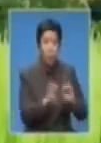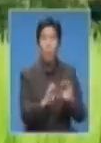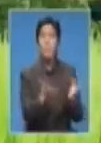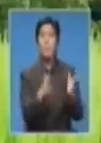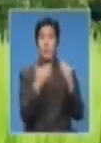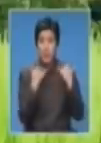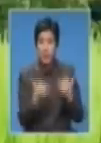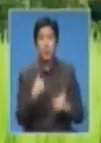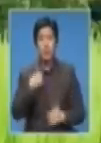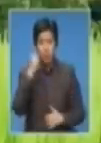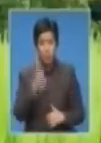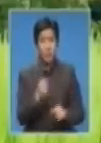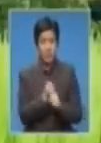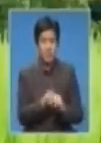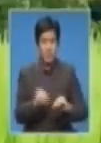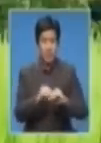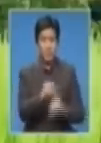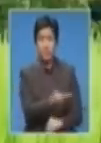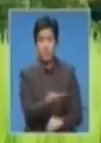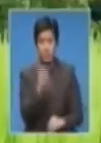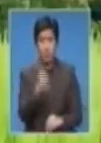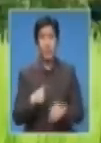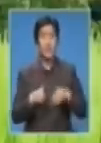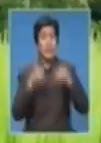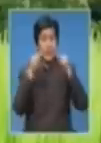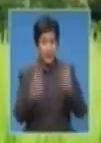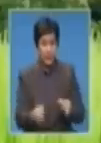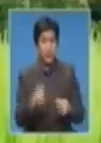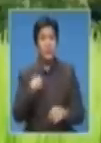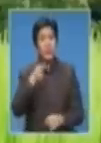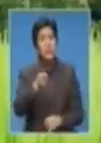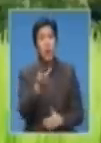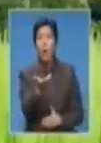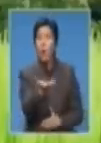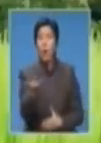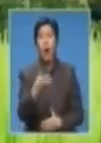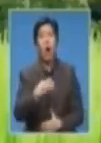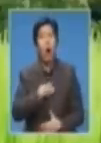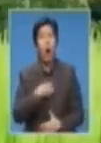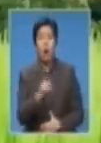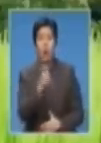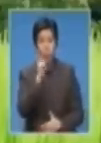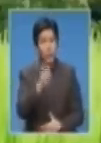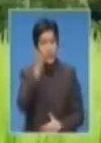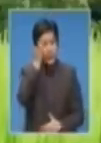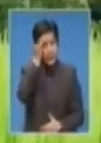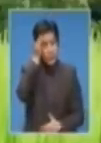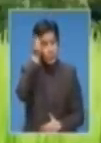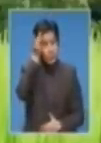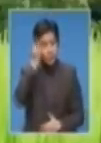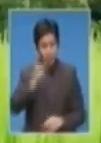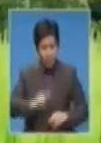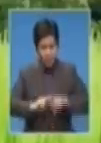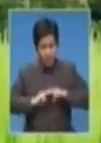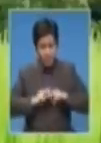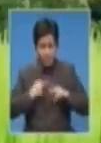ก็แก้ปัญหาไปคลั่งๆไปอันนี้เป็นสิ่งที่ท่านต้องไปตัดสินใจเอาเองนะครับว่าท่านต้องการแบบไหนที่มันจะยั่งยืนต้องคิดเป็นแล้วนะครับต้องคิดเอง